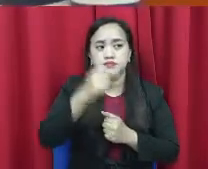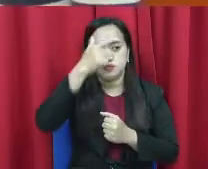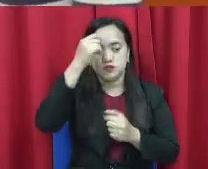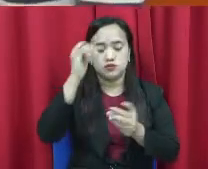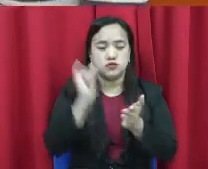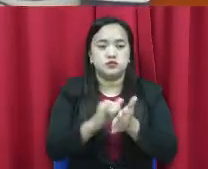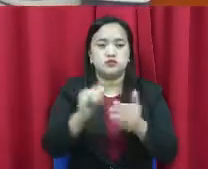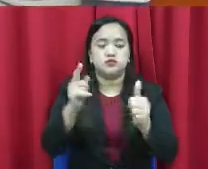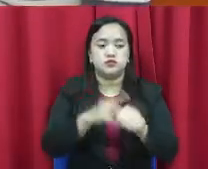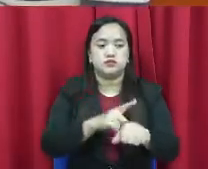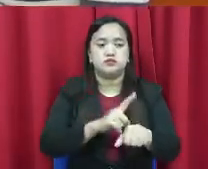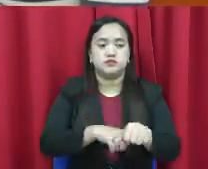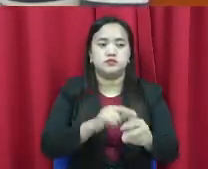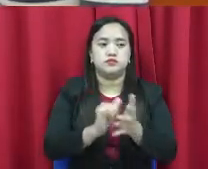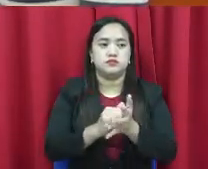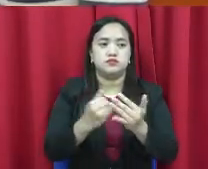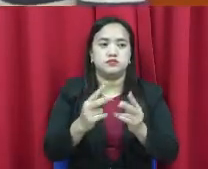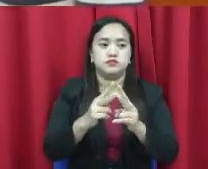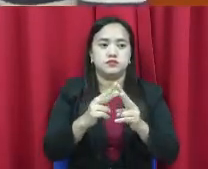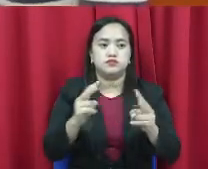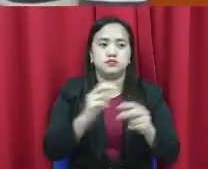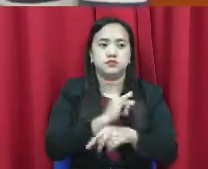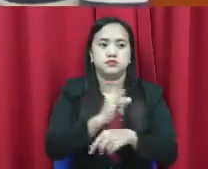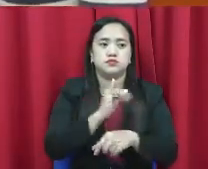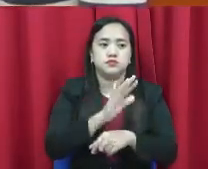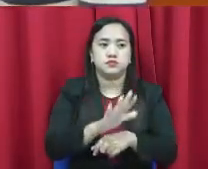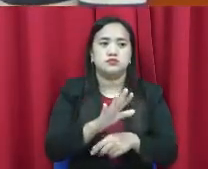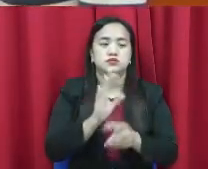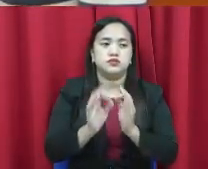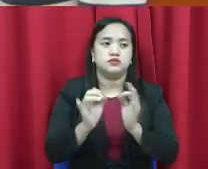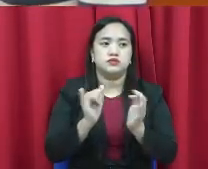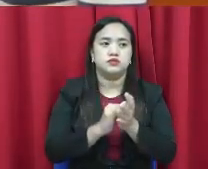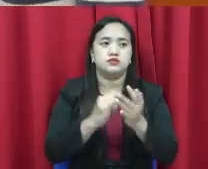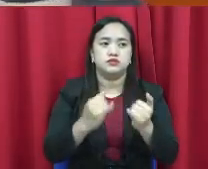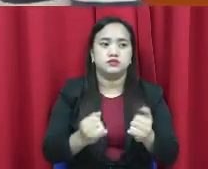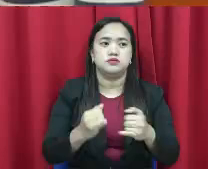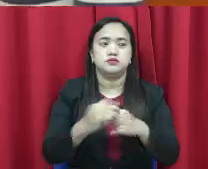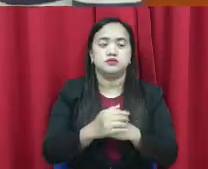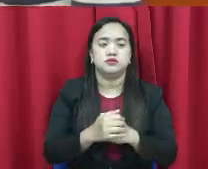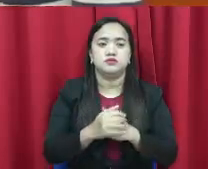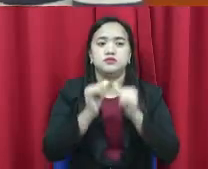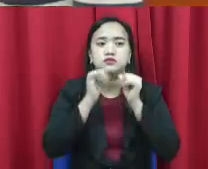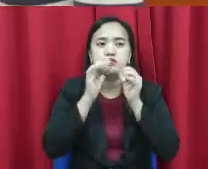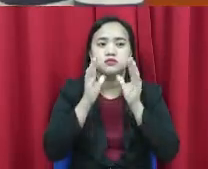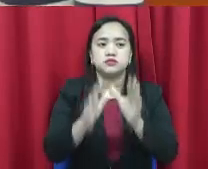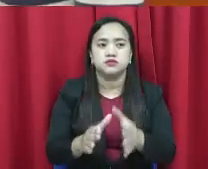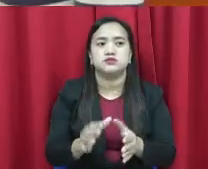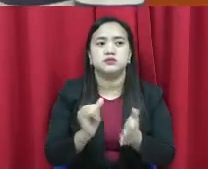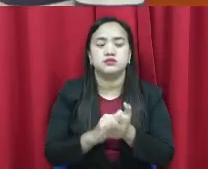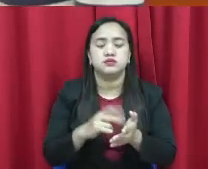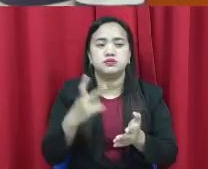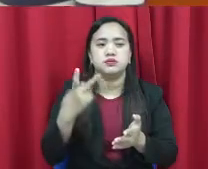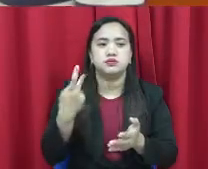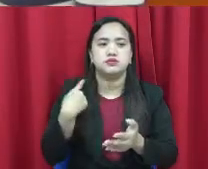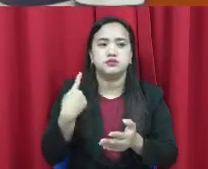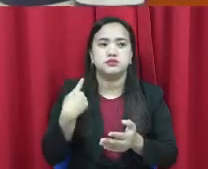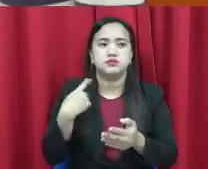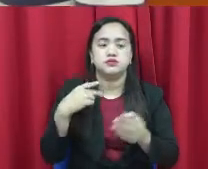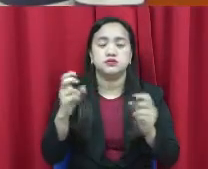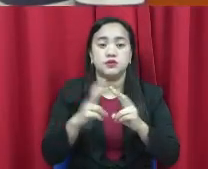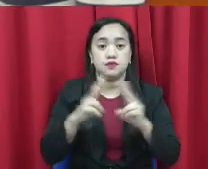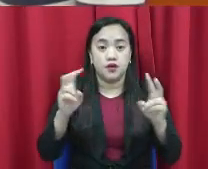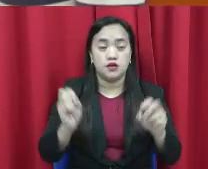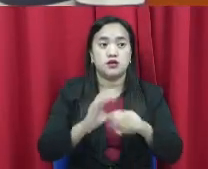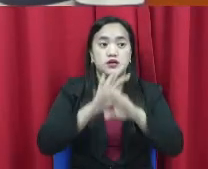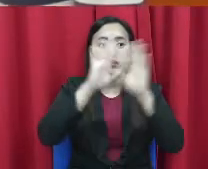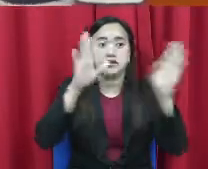yung iba po yung impact sa tatay eh kasi pag na na yung tatay na kagaya po ng sinabing sir Chris na meron silang maliwanag yung